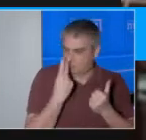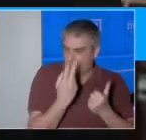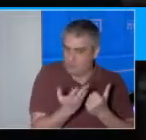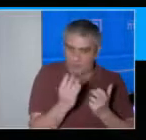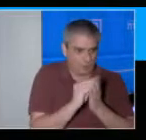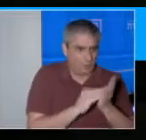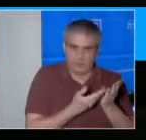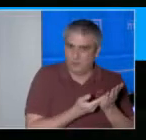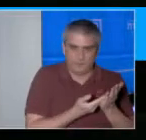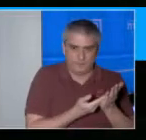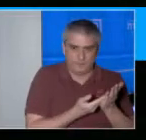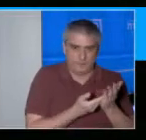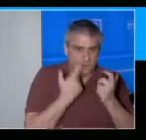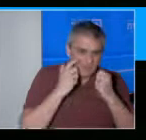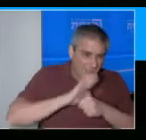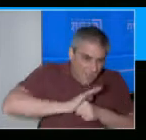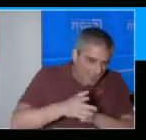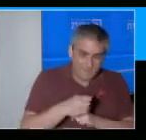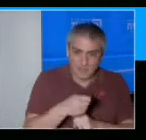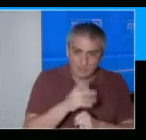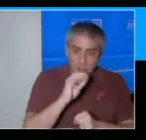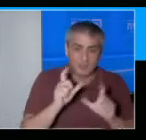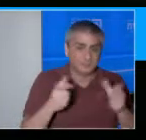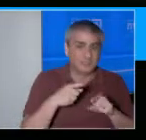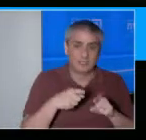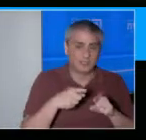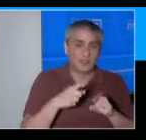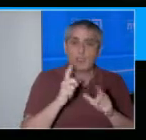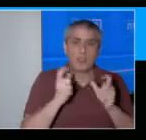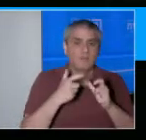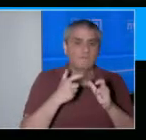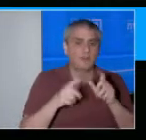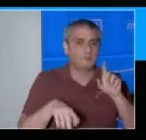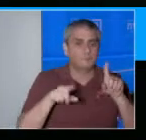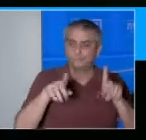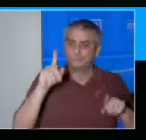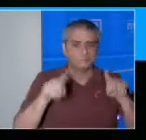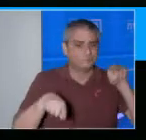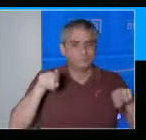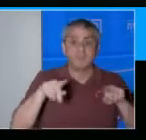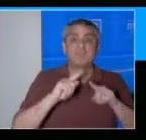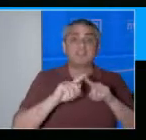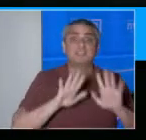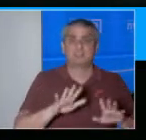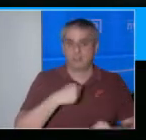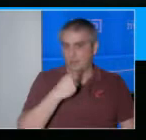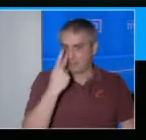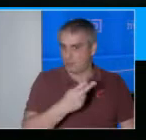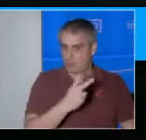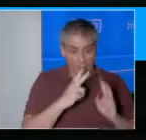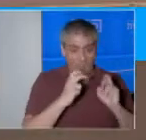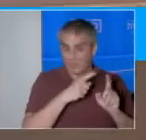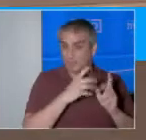את הנתונים. כן. האכיפה של הסגר היא אכיפה בררנית וגזענית. אנחנו ראינו